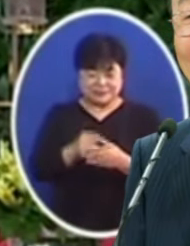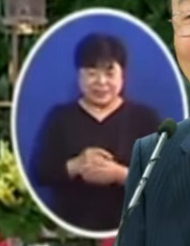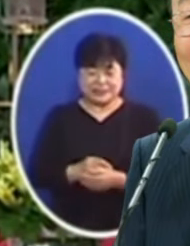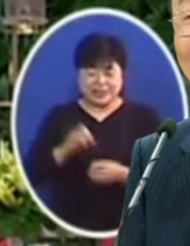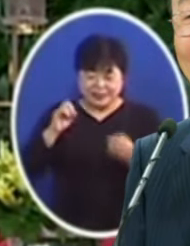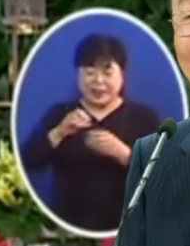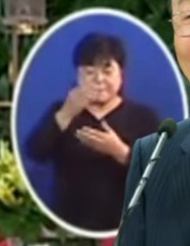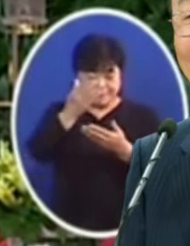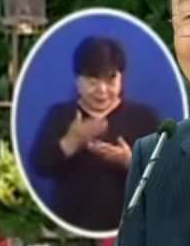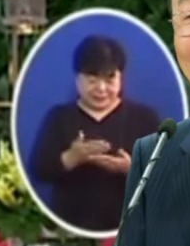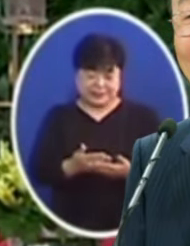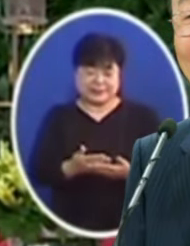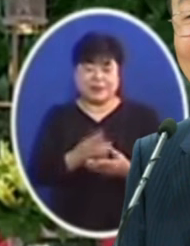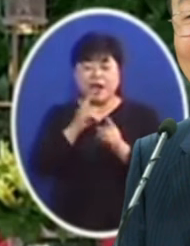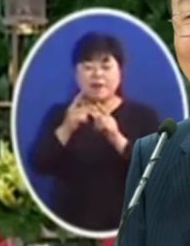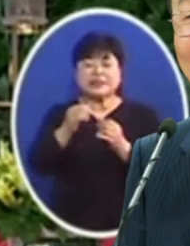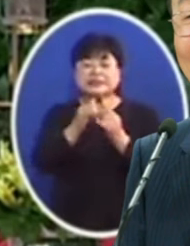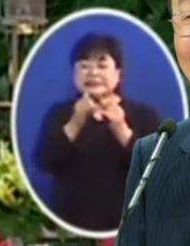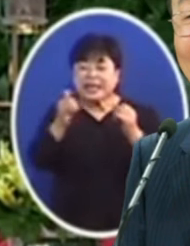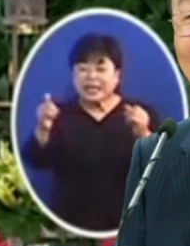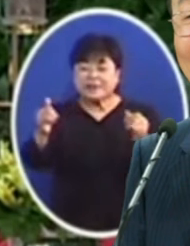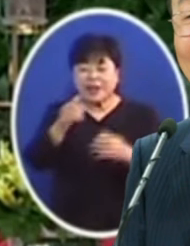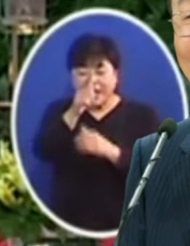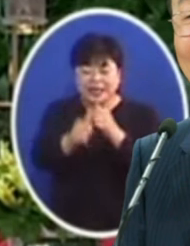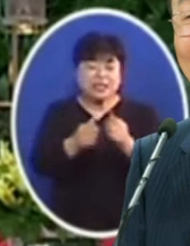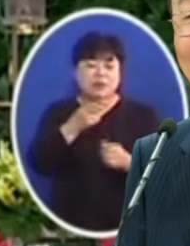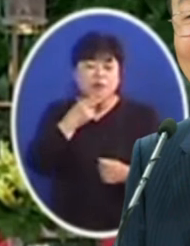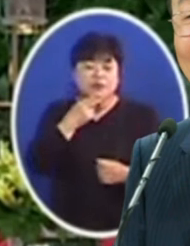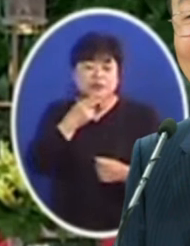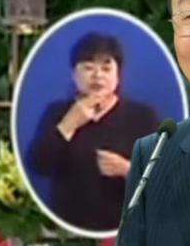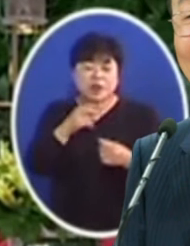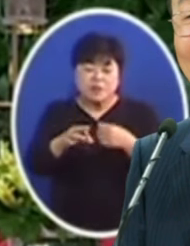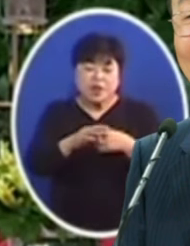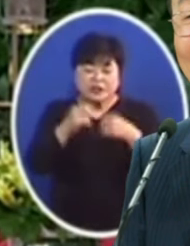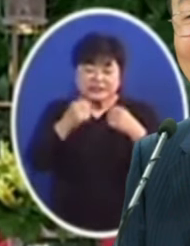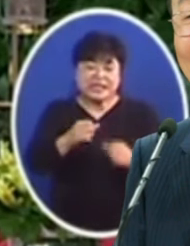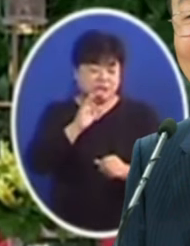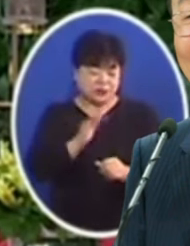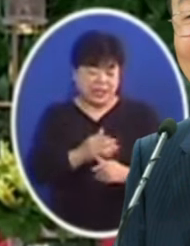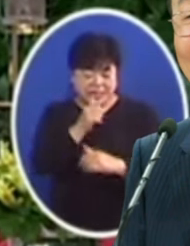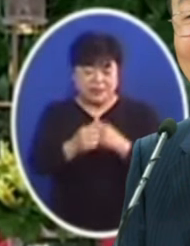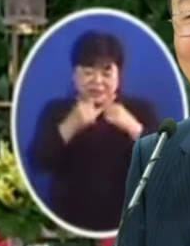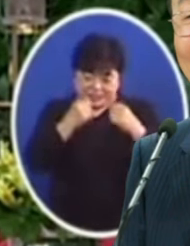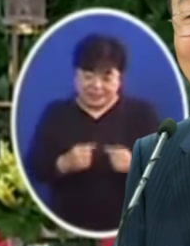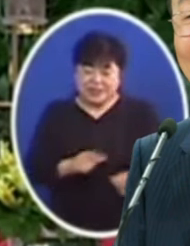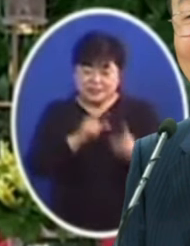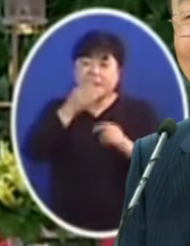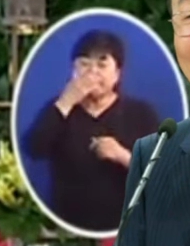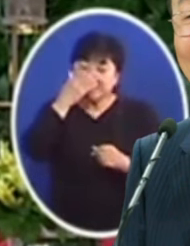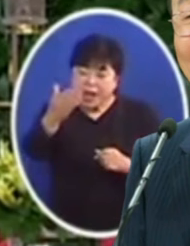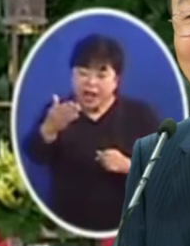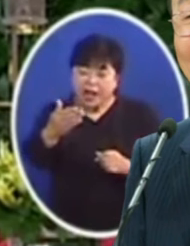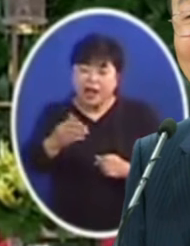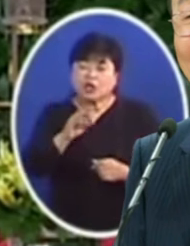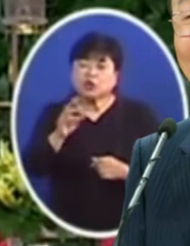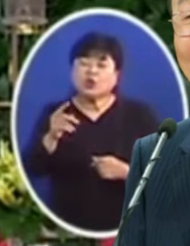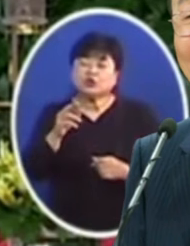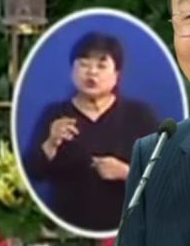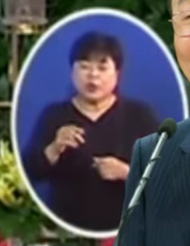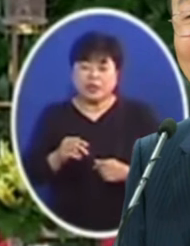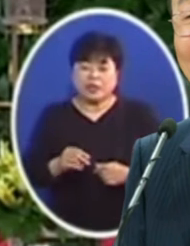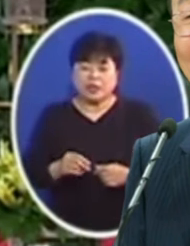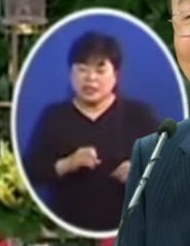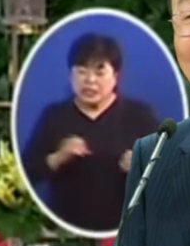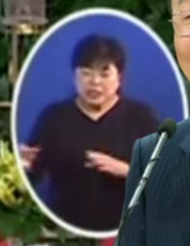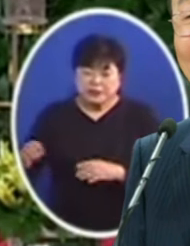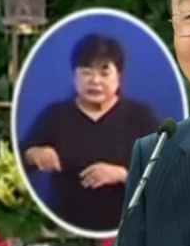해답을 얻었습니다. 그 다음 그가 말한 걸, 인간은 하나님 없이 못 산다, 하나님이 계셔야 살 수 있다. 톨스토이는 잃어버린 자기를 찾고